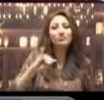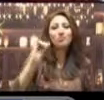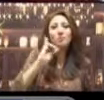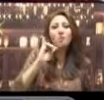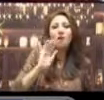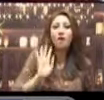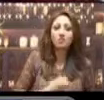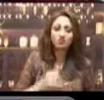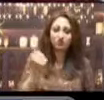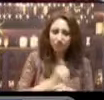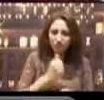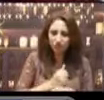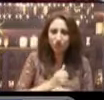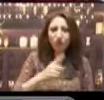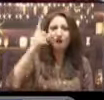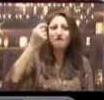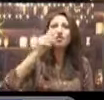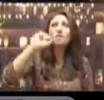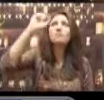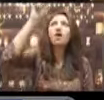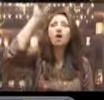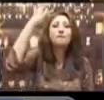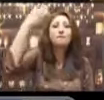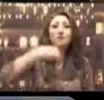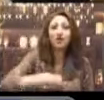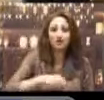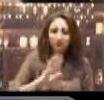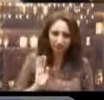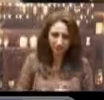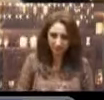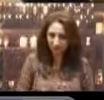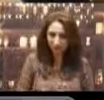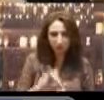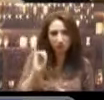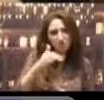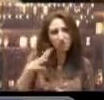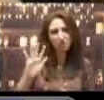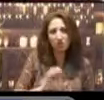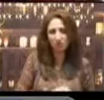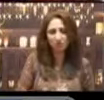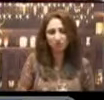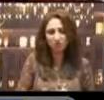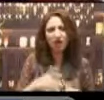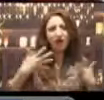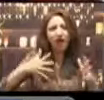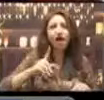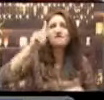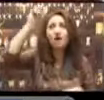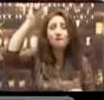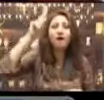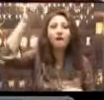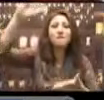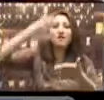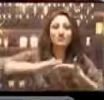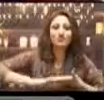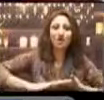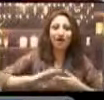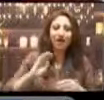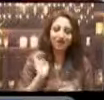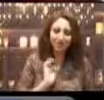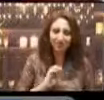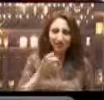خدت الشغل ده ان هو رزق، وفي السماء رزقهم وما توعدون يعني، ومن يتق الله يجعل له مخرجا، يعني في الاخر هو رزق من ربنا سبحانه